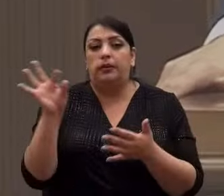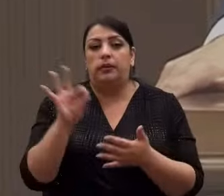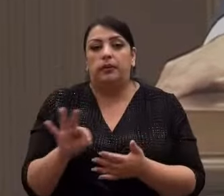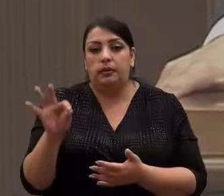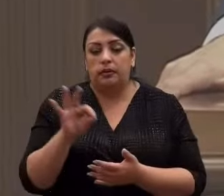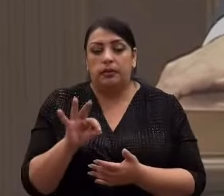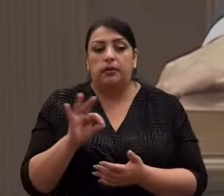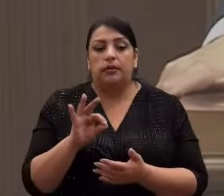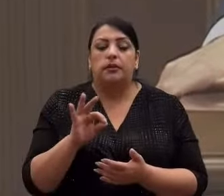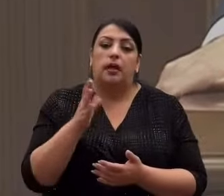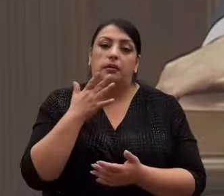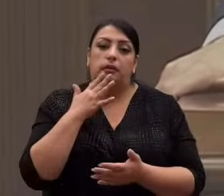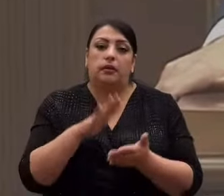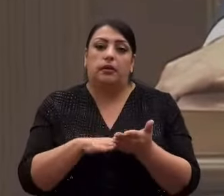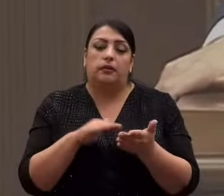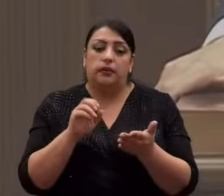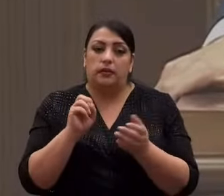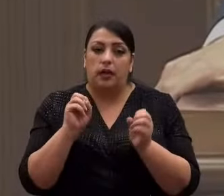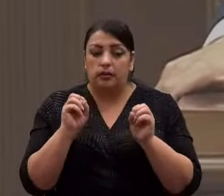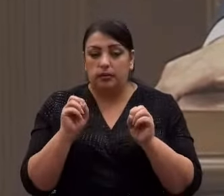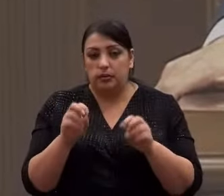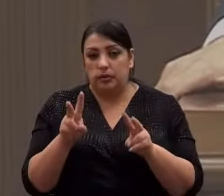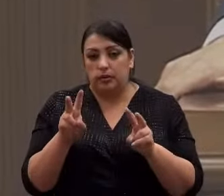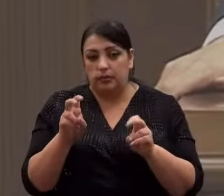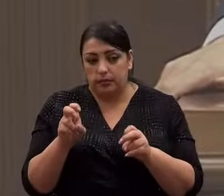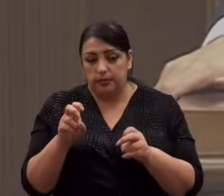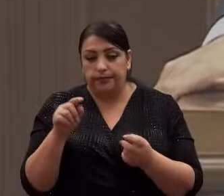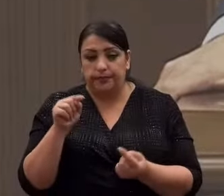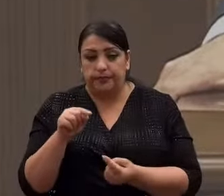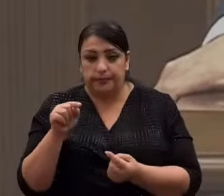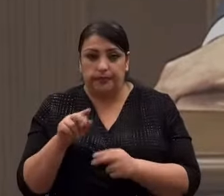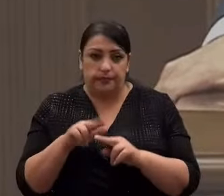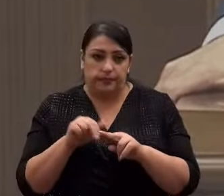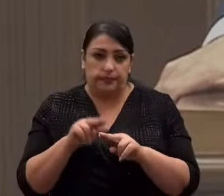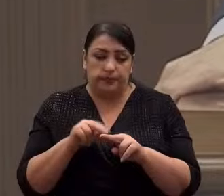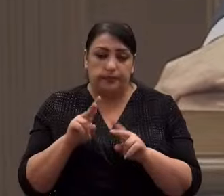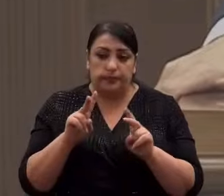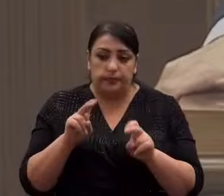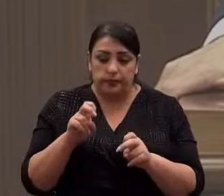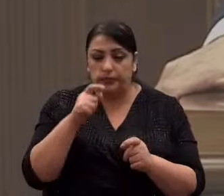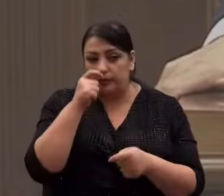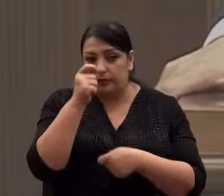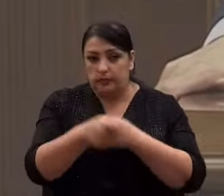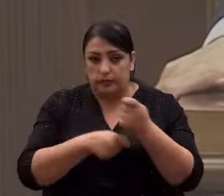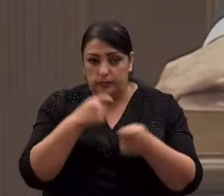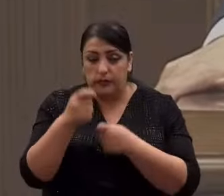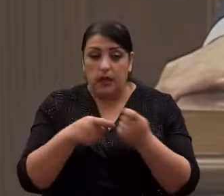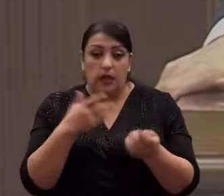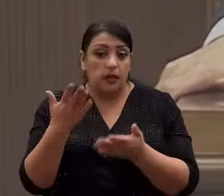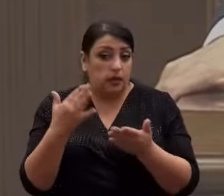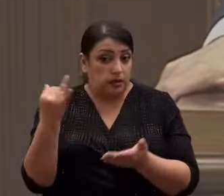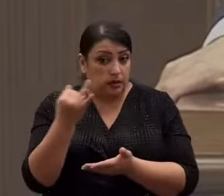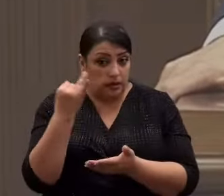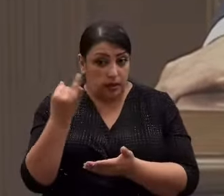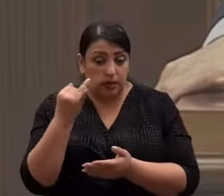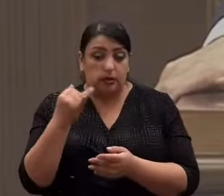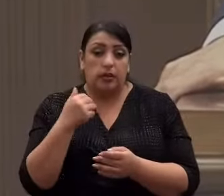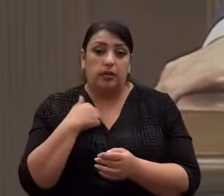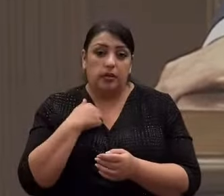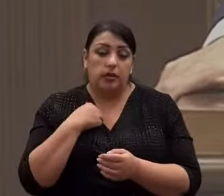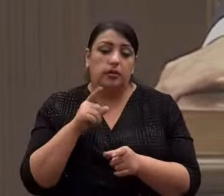ազգային անվտանգության ծառայության գործողությունները իրականացնում համապատասխան ուսումնասիրություն, և լրացուցիչ, եթե ձեզ հետաքրքրում է, կարող